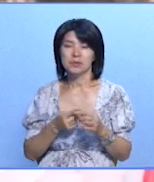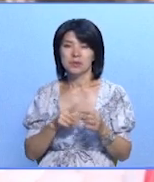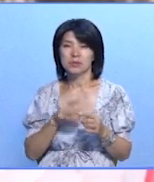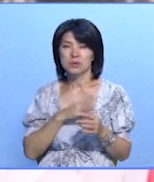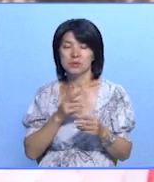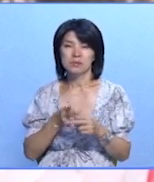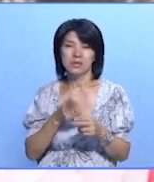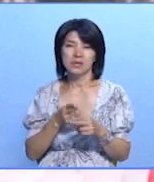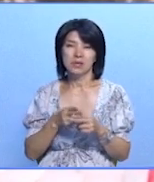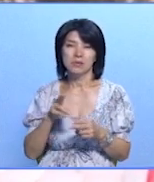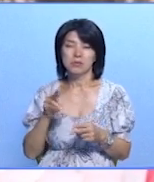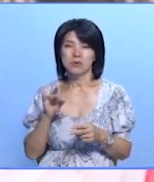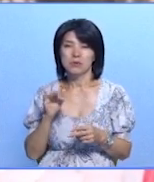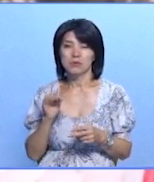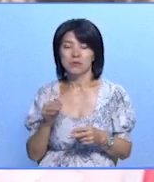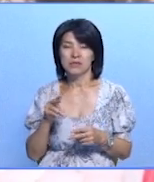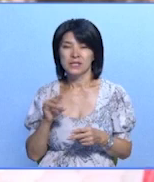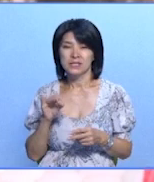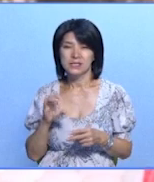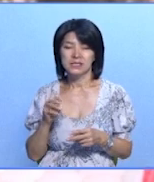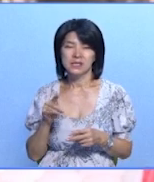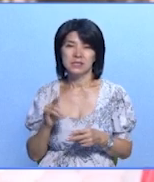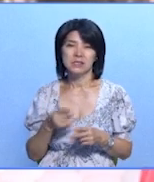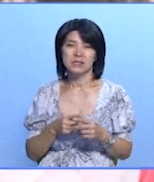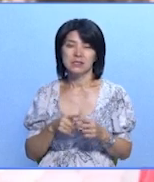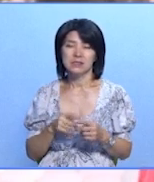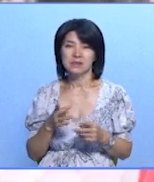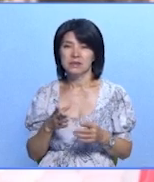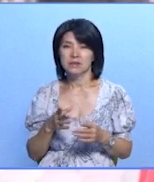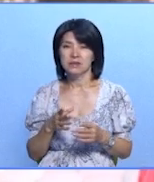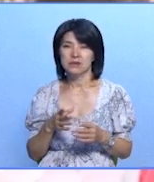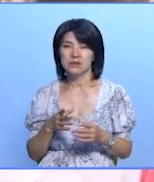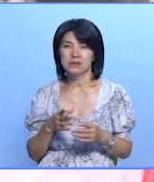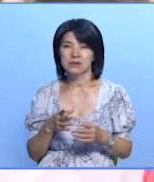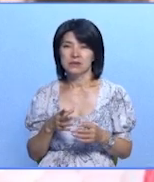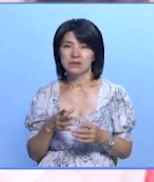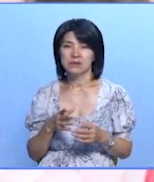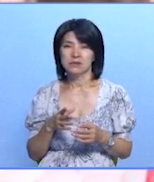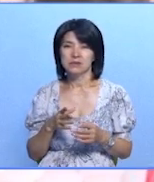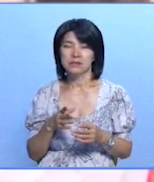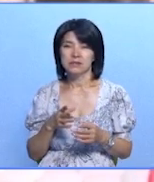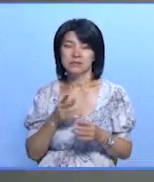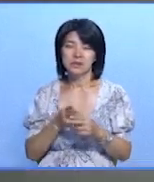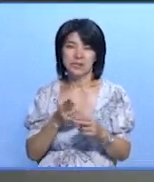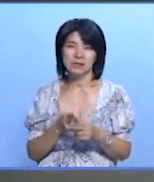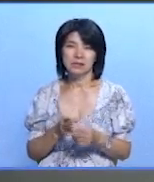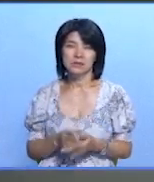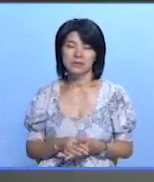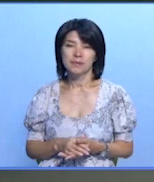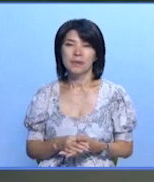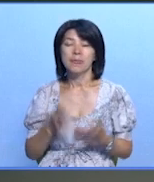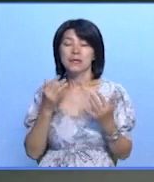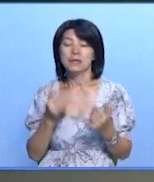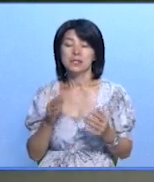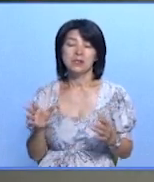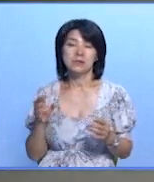жасалғандығынан туындап отыр. Сонымен қатар түндегі желде бұл өртті сөндіруге өзінің әсерін тигізді. Өрт